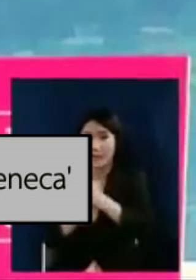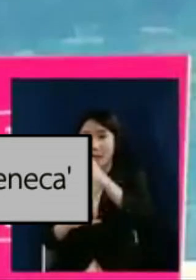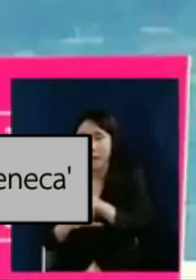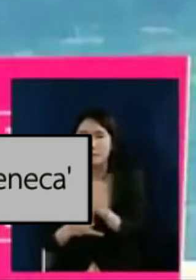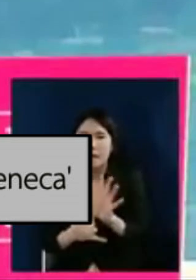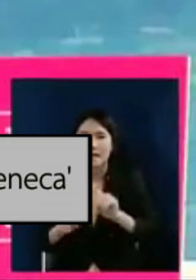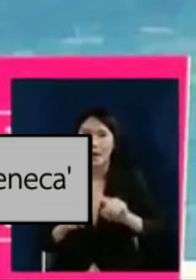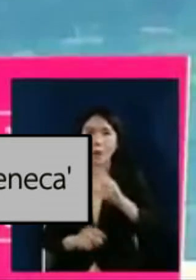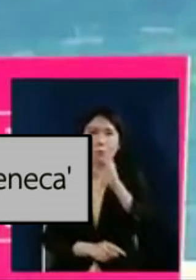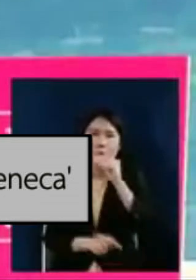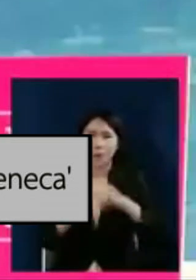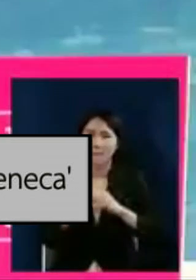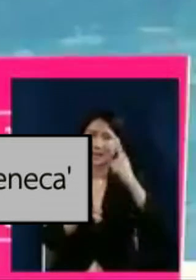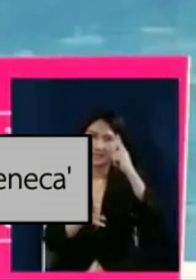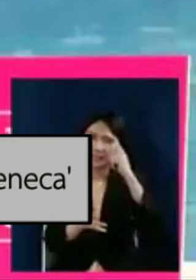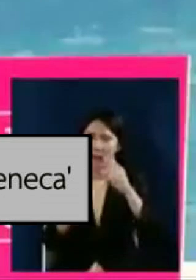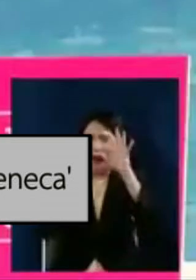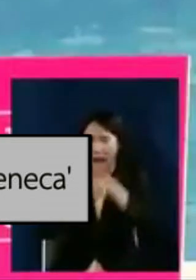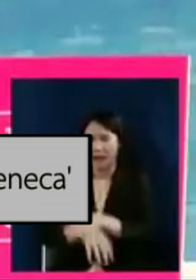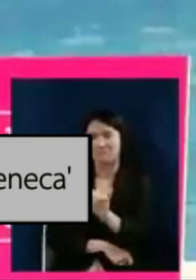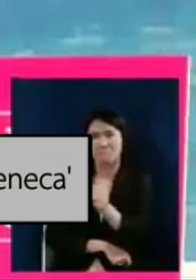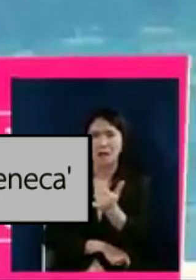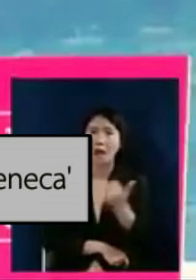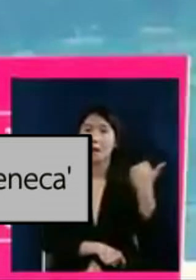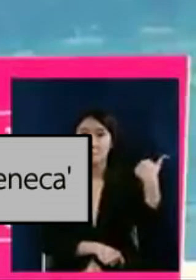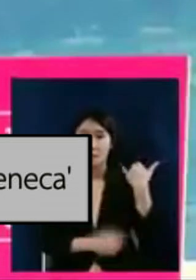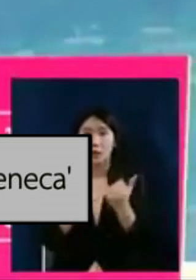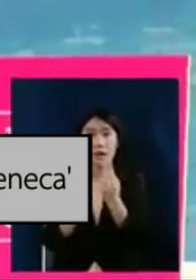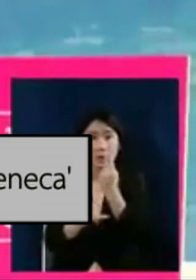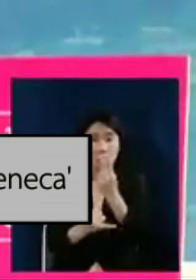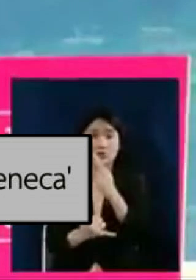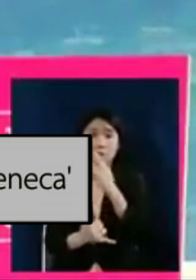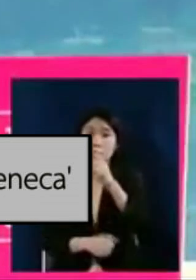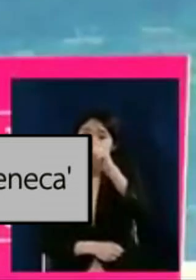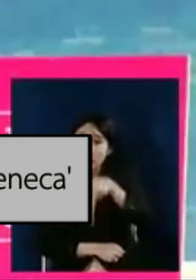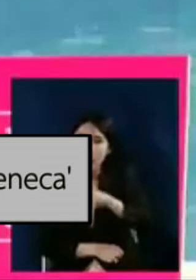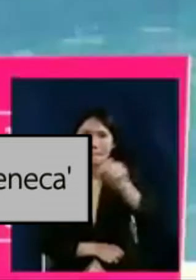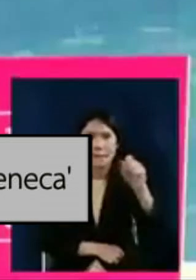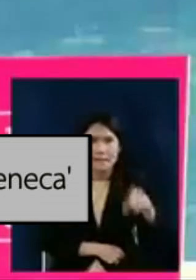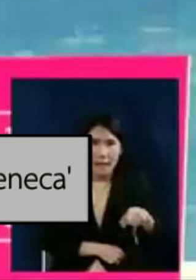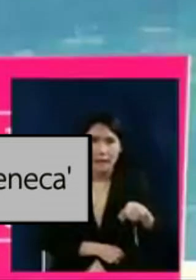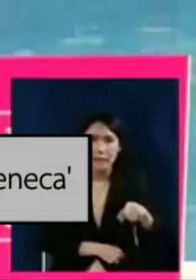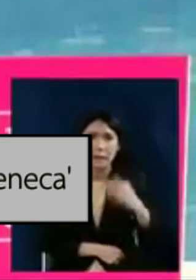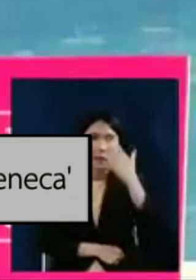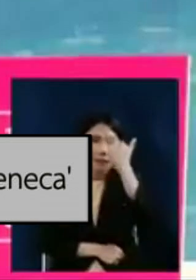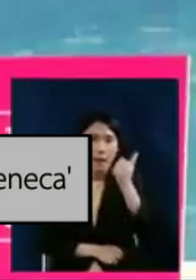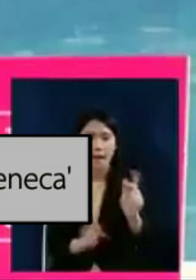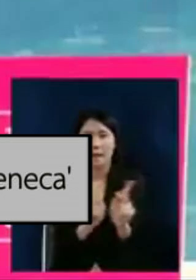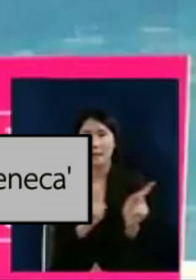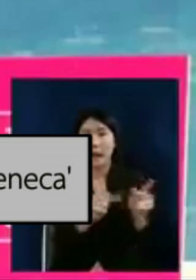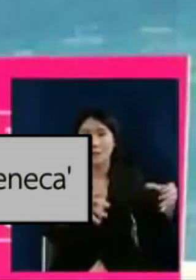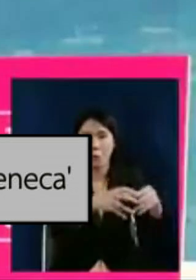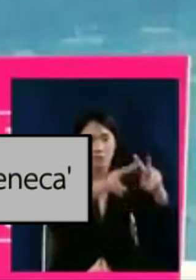ว่าอาการไม่พึงประสงค์นะครับจะพิสูจน์ว่าเป็นอาการข้างเคียงของvaczineต่อเมื่อชนะกรรมการ